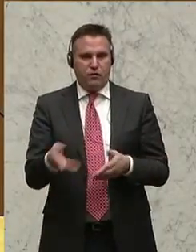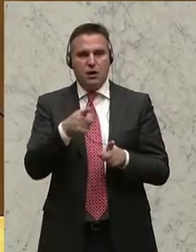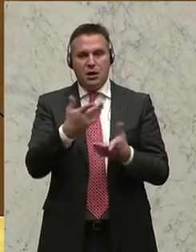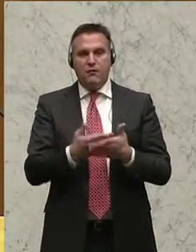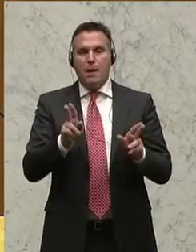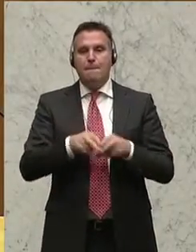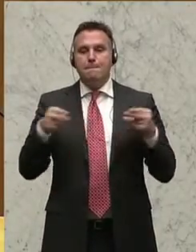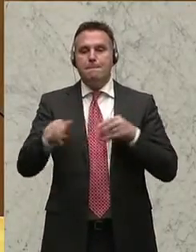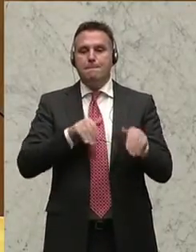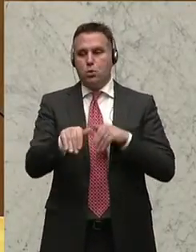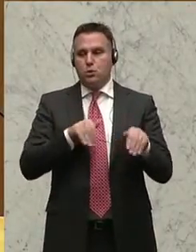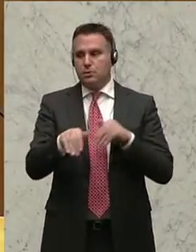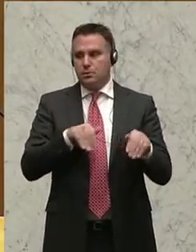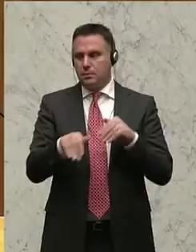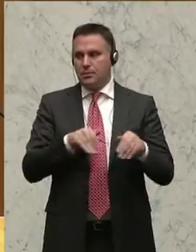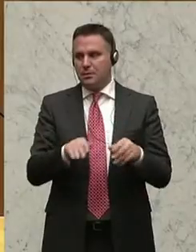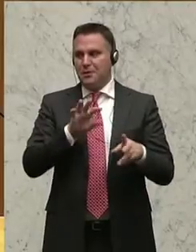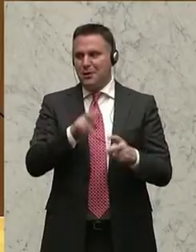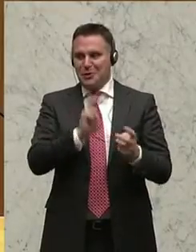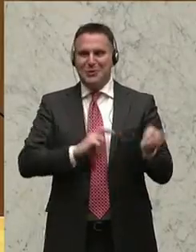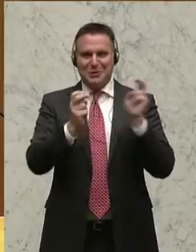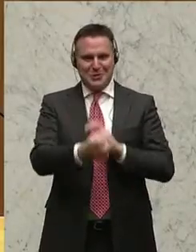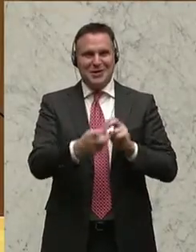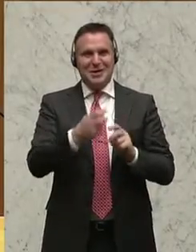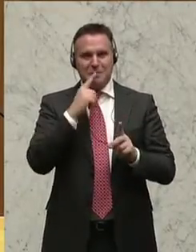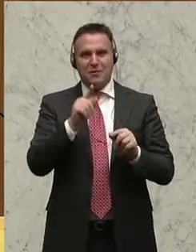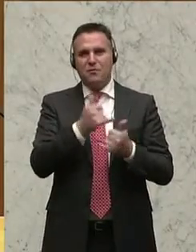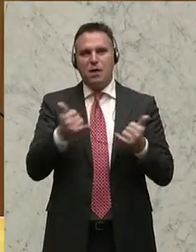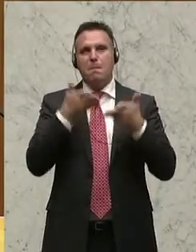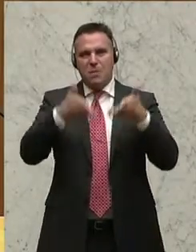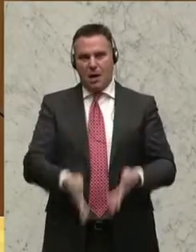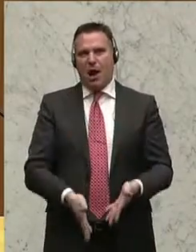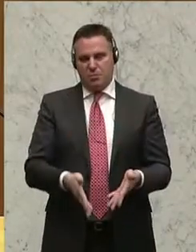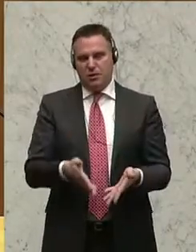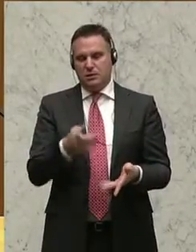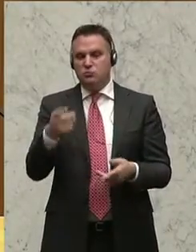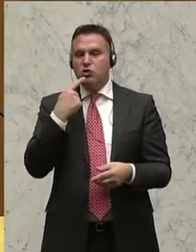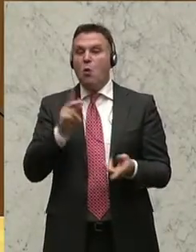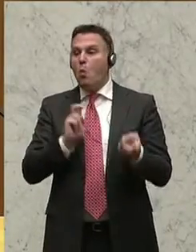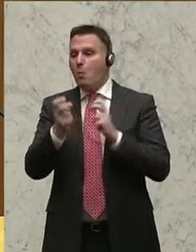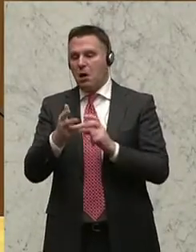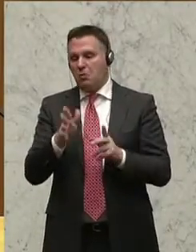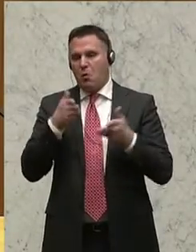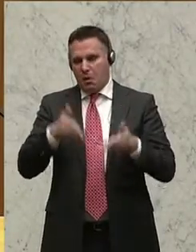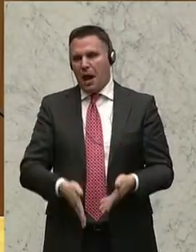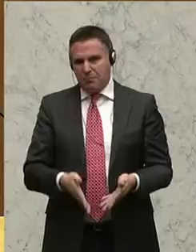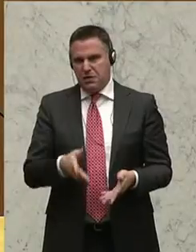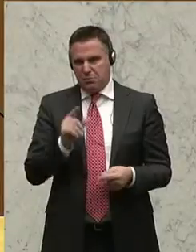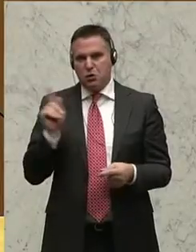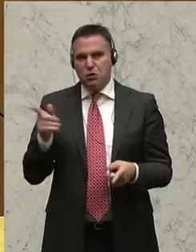Sie haben es Einstieg in den Umstieg genannt, dieses Begräbnis. Das zeigt zumindest, dass Sie Humor